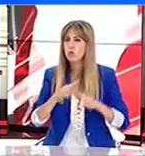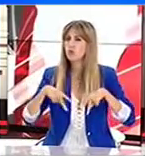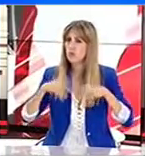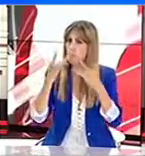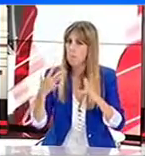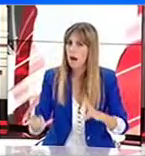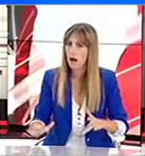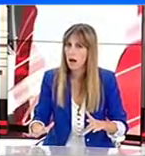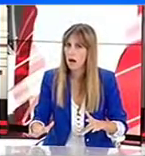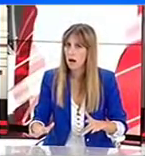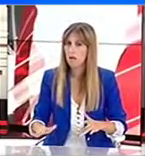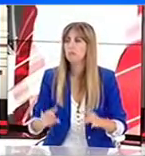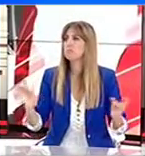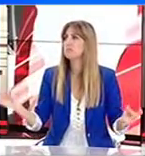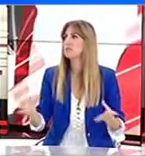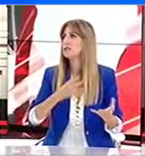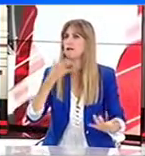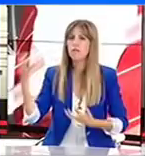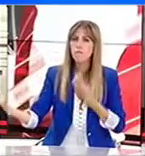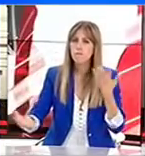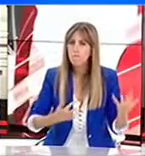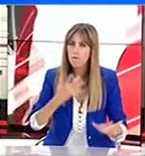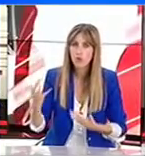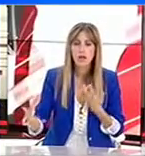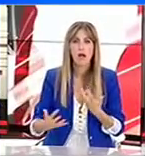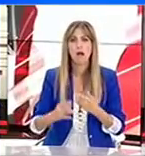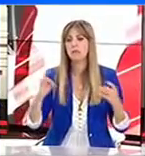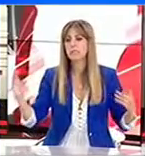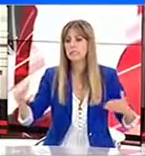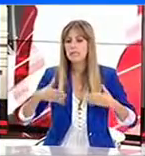στη θάλασσα. Δυστυχώς είχαμε κι άλλες, δεν ήταν η μοναδική.